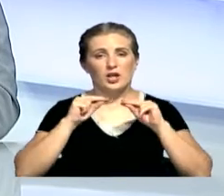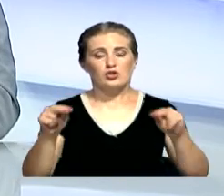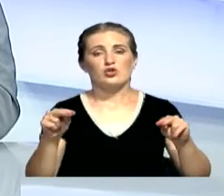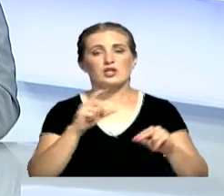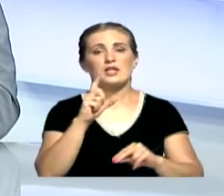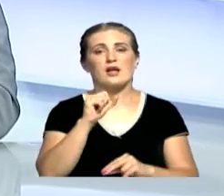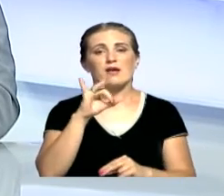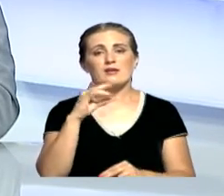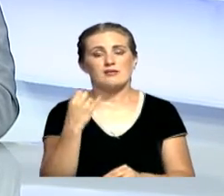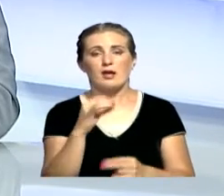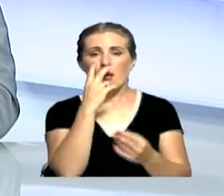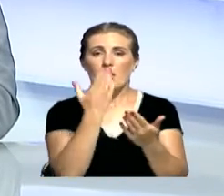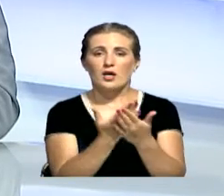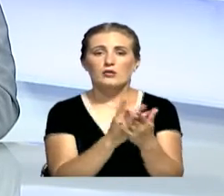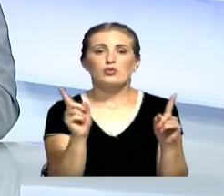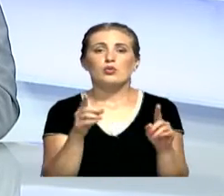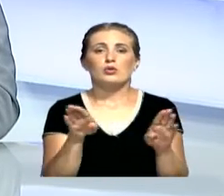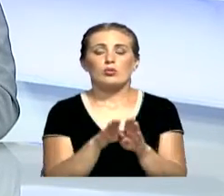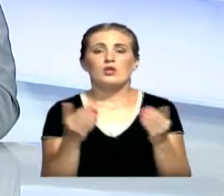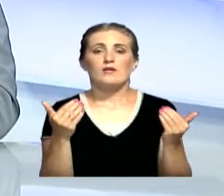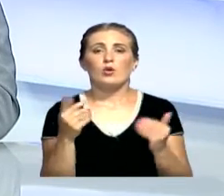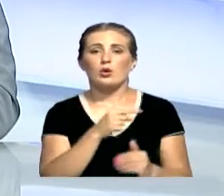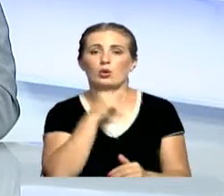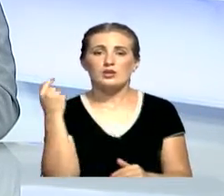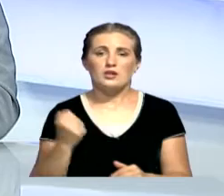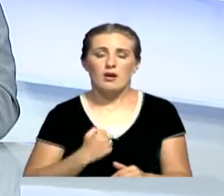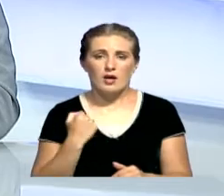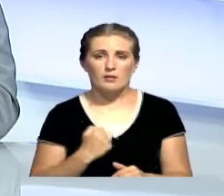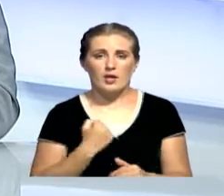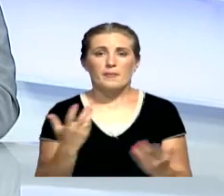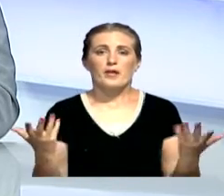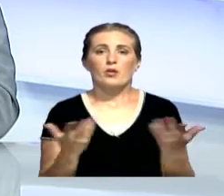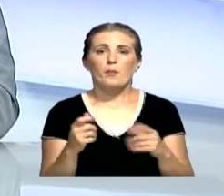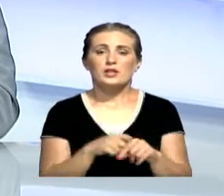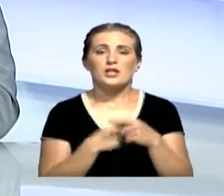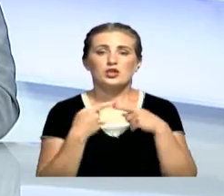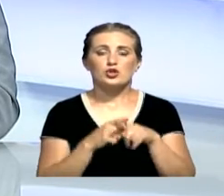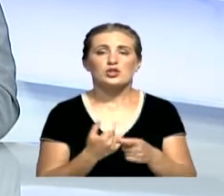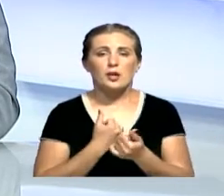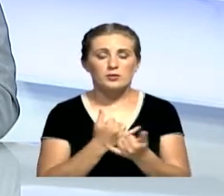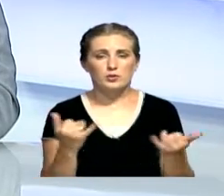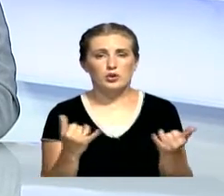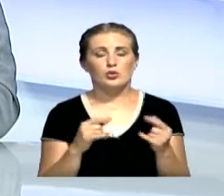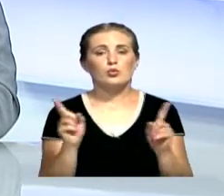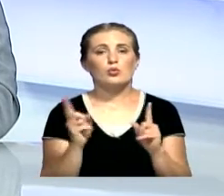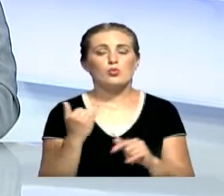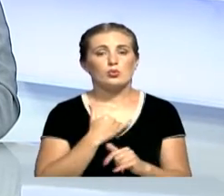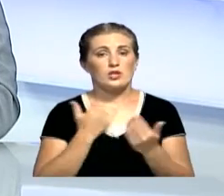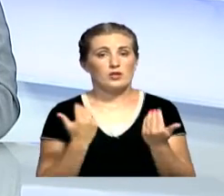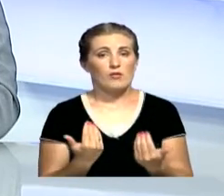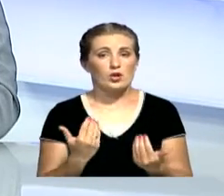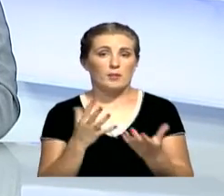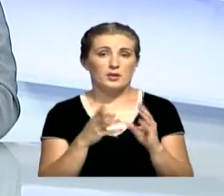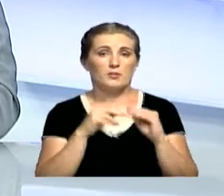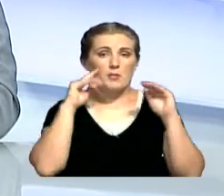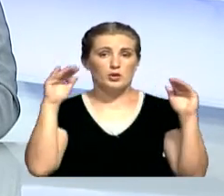показывает что такое сегодня российская армия какое материально-техническое обеспечение то что у нас сегодня в принципе